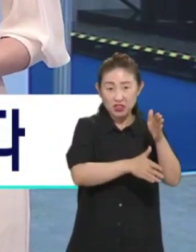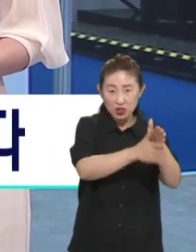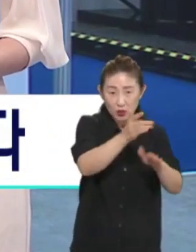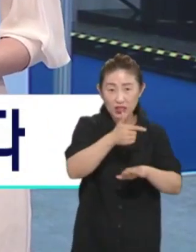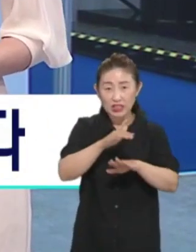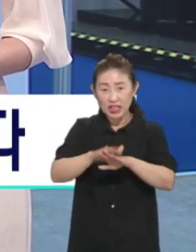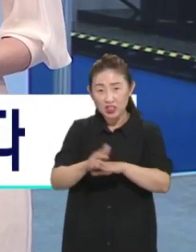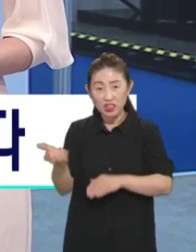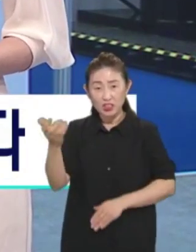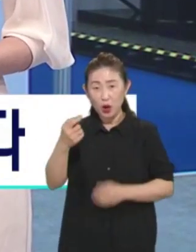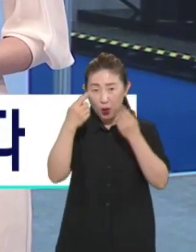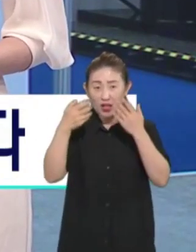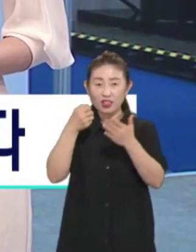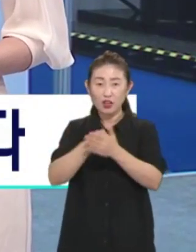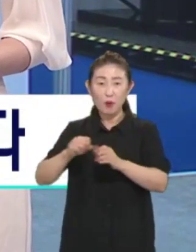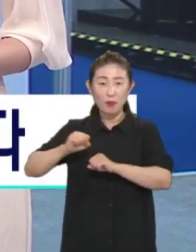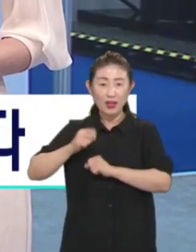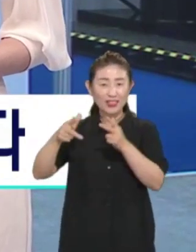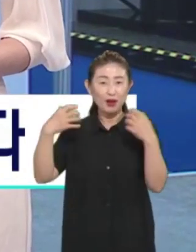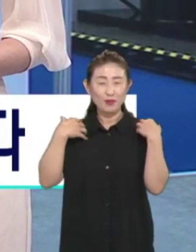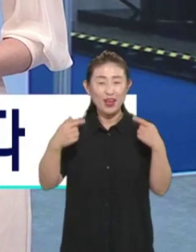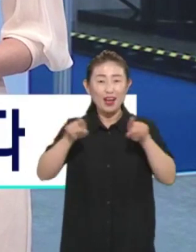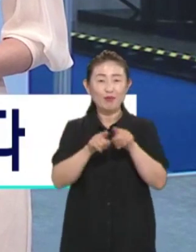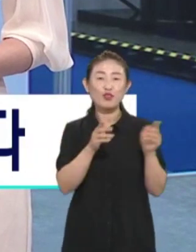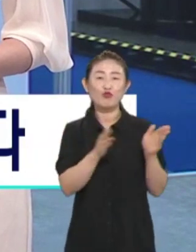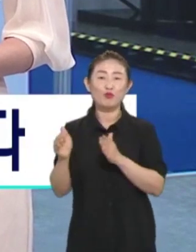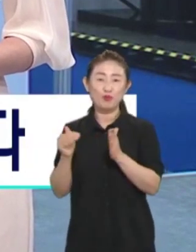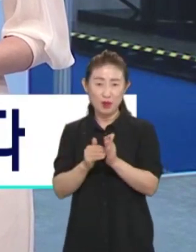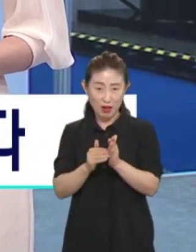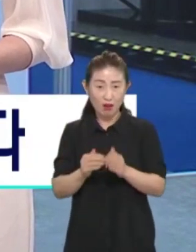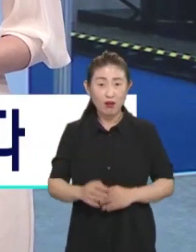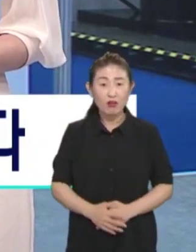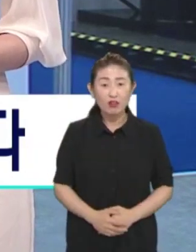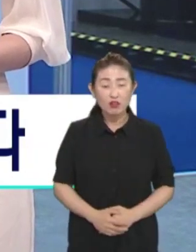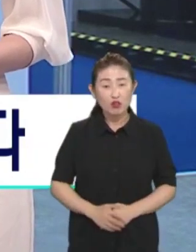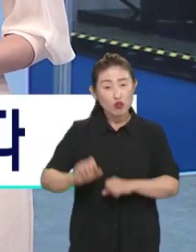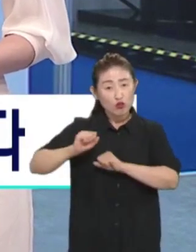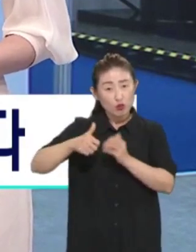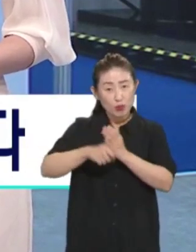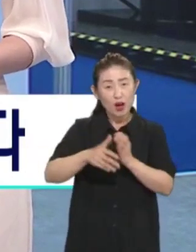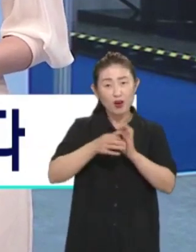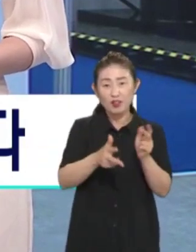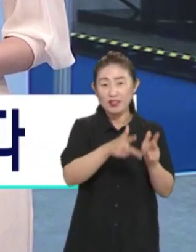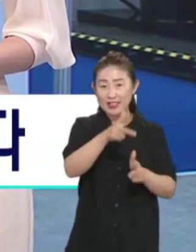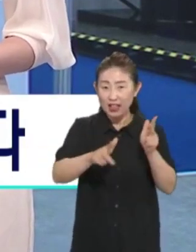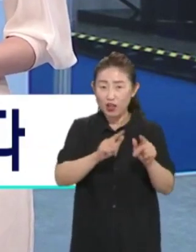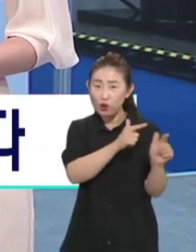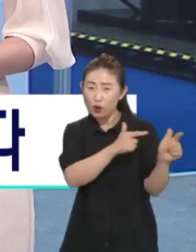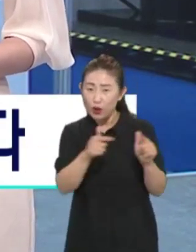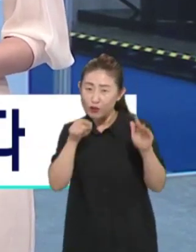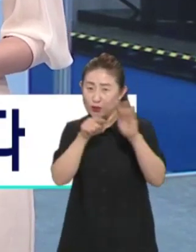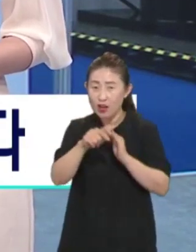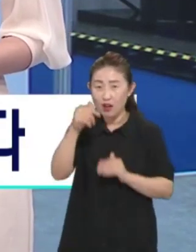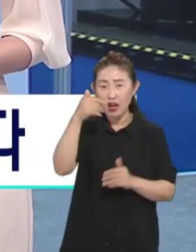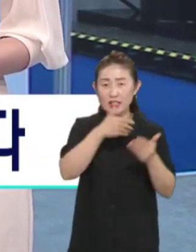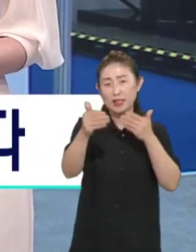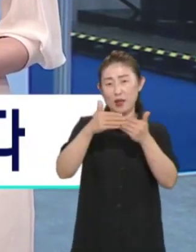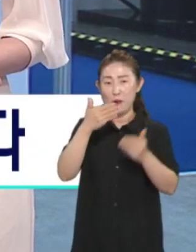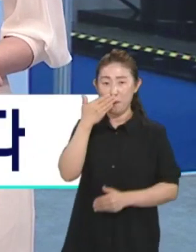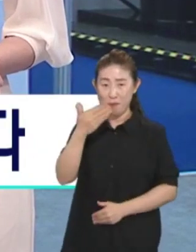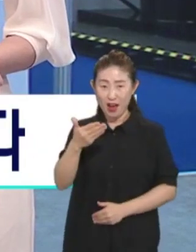대전시와 대전 이전이 확정된 방위사업청이 공동으로 마련한 이번 행사에는 국방산업과 관련한 다양한 체험 행사들이